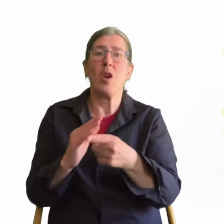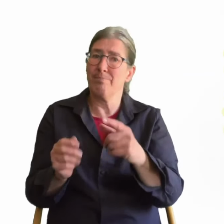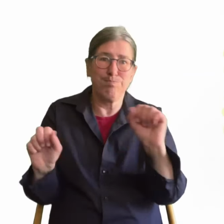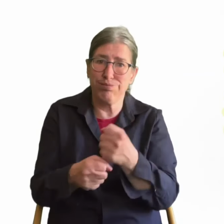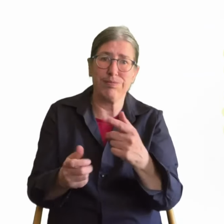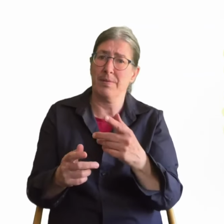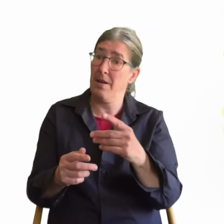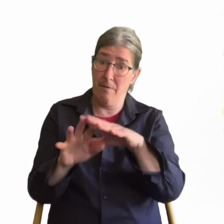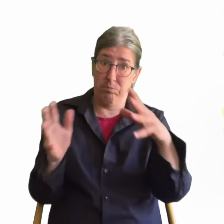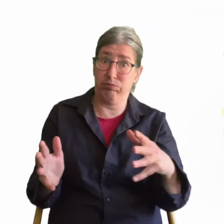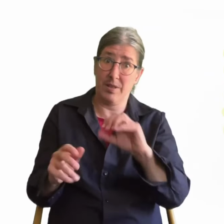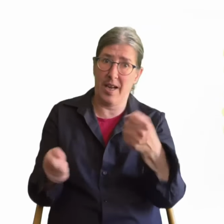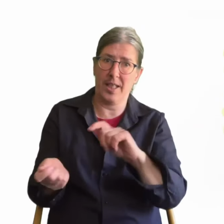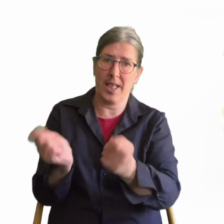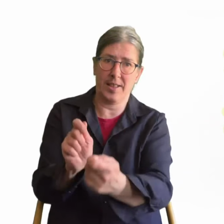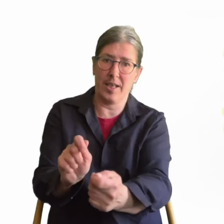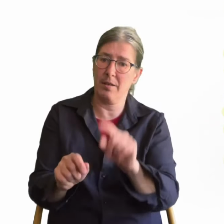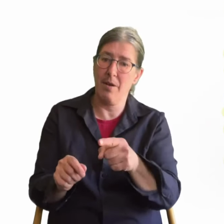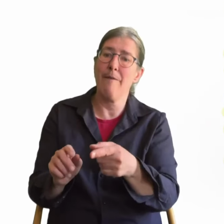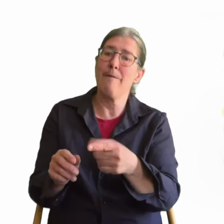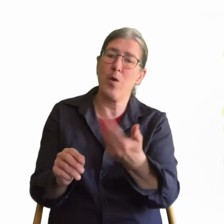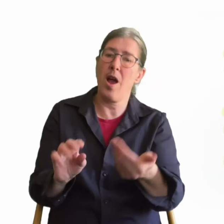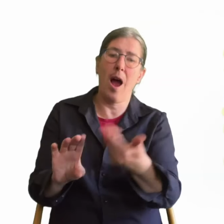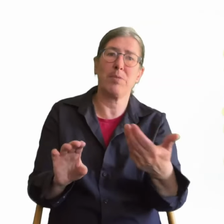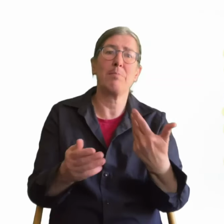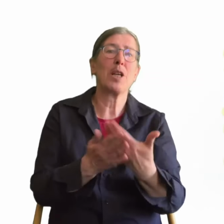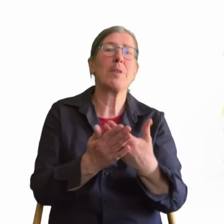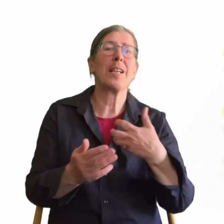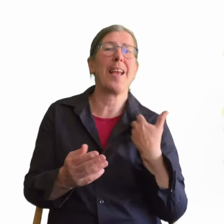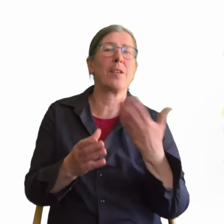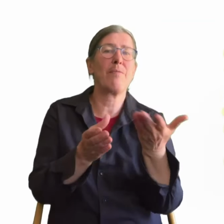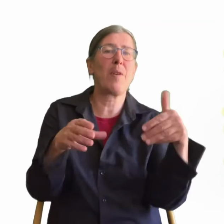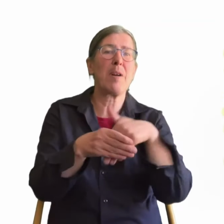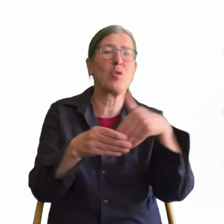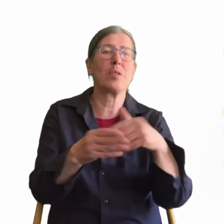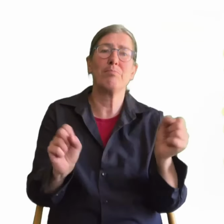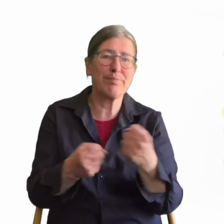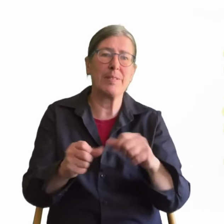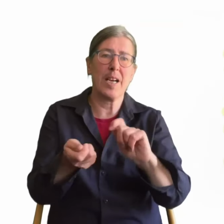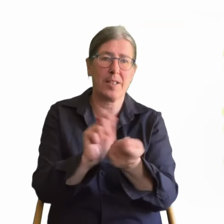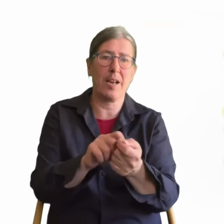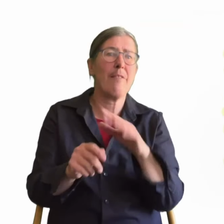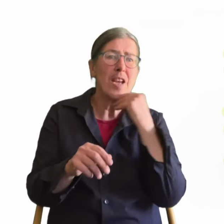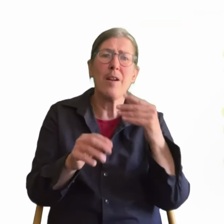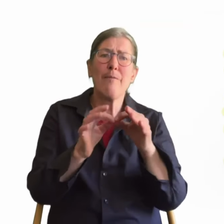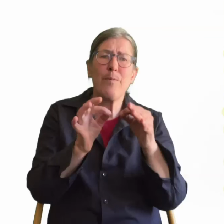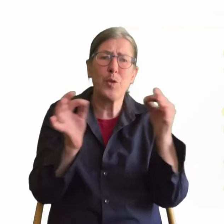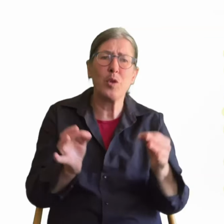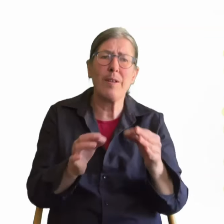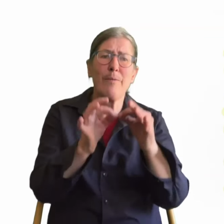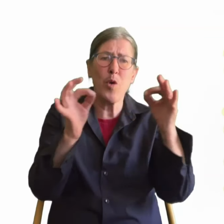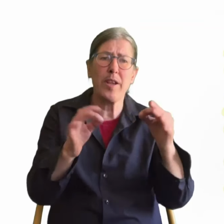kann nicht recycelt werden. Dieser Müll wird vorher aussortiert. Zum Beispiel Käseverpackungen können nicht recycelt werden, da viele dünne Folien